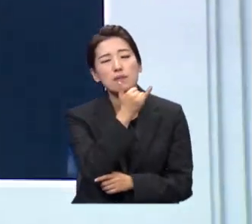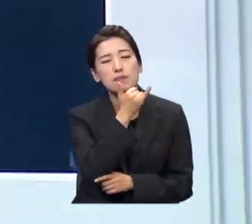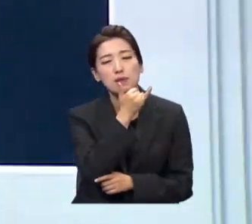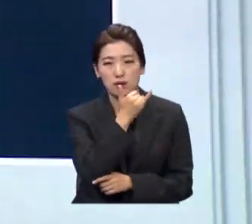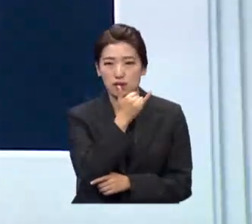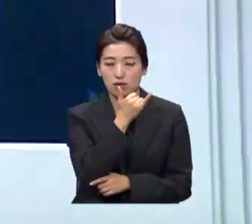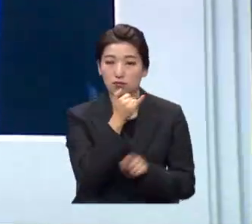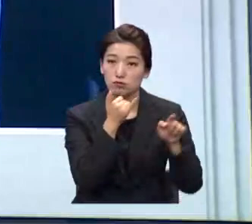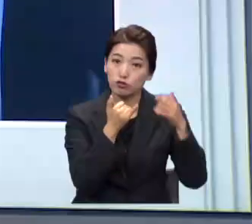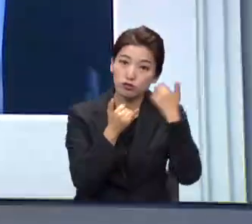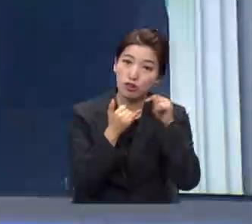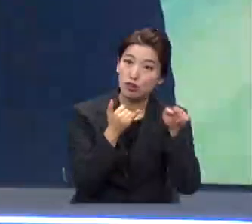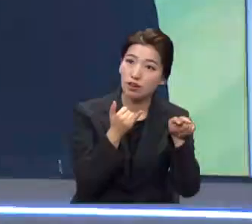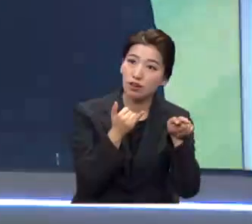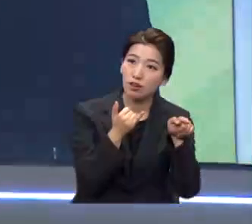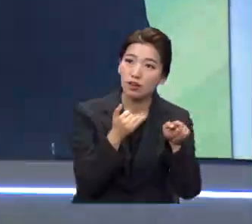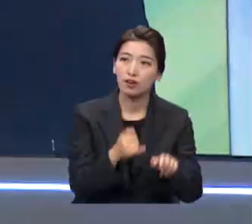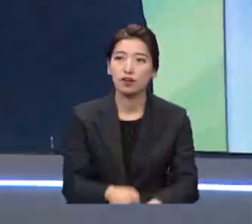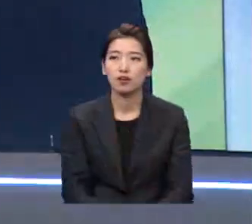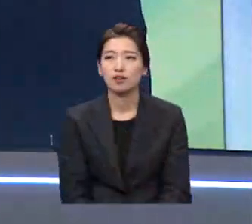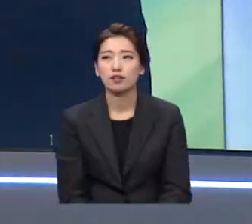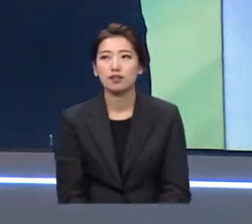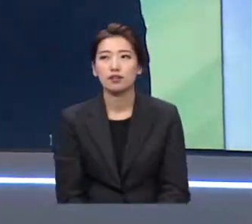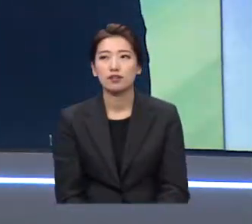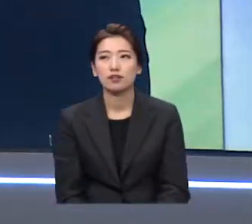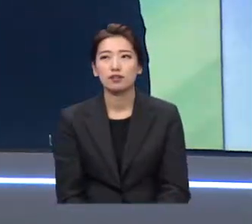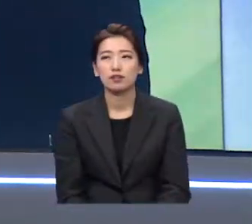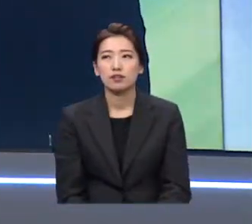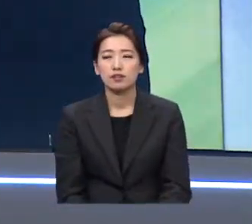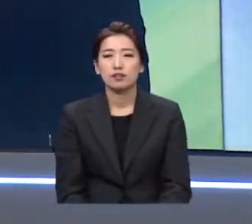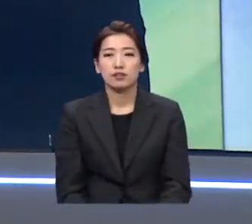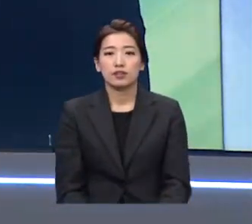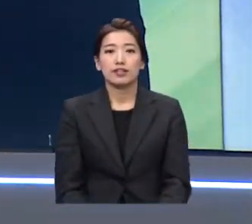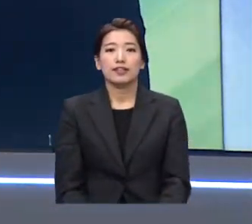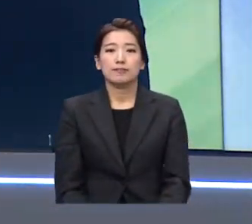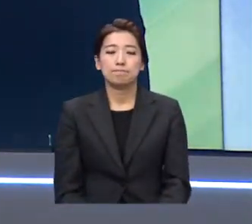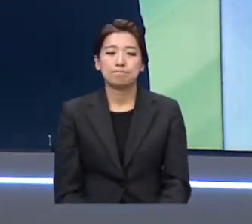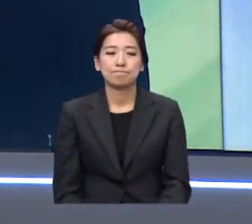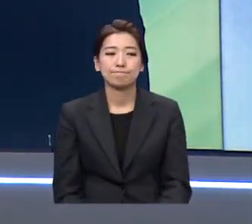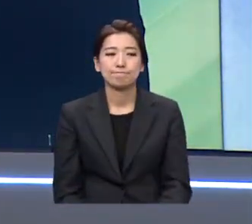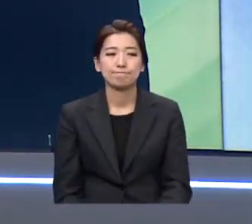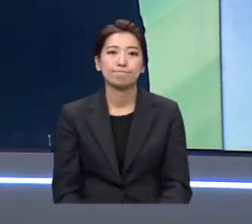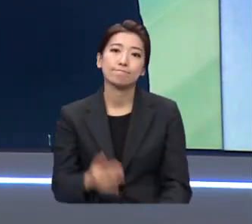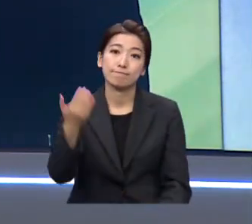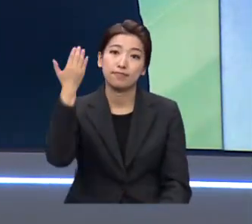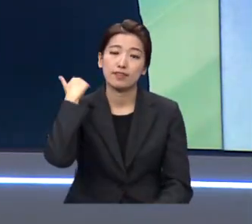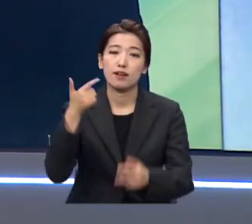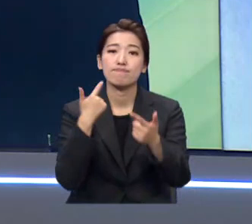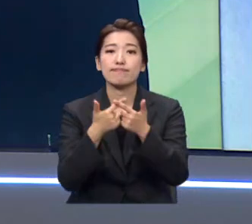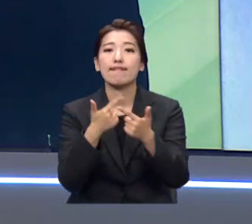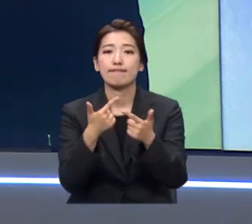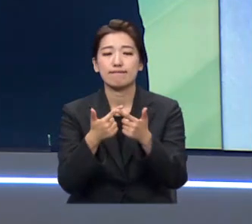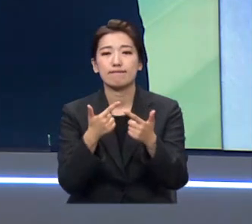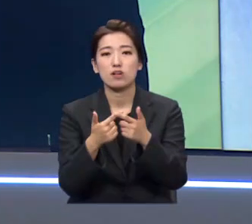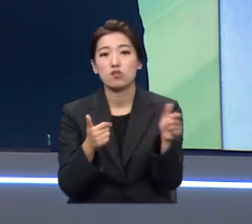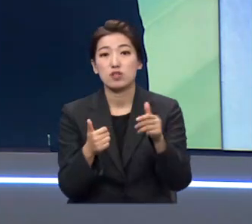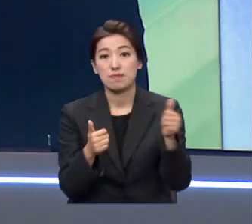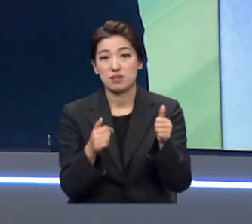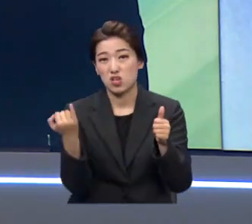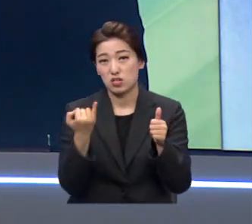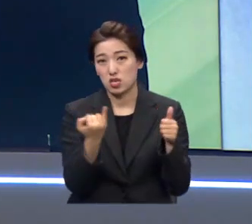했느냐 봤는데요네 이른바 부산 돌려차기 사건 있죠 부산 돌려차기 사건의